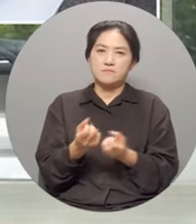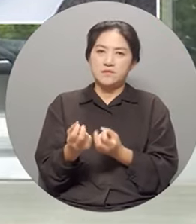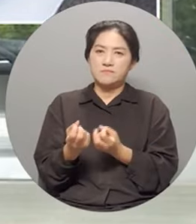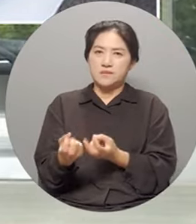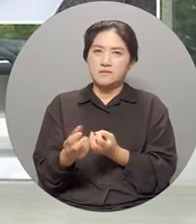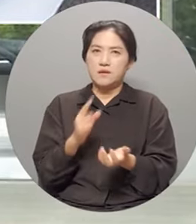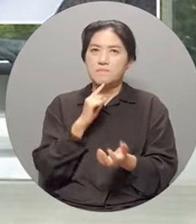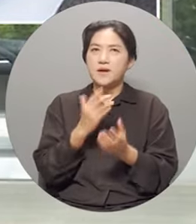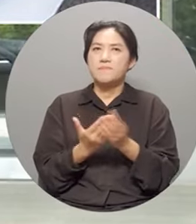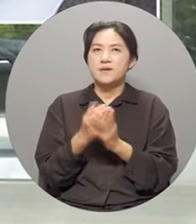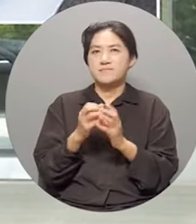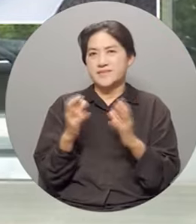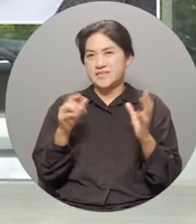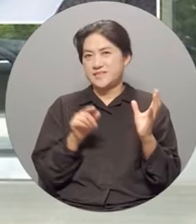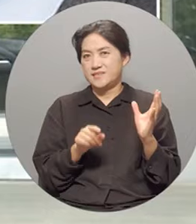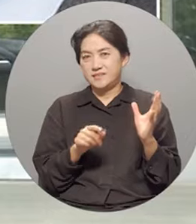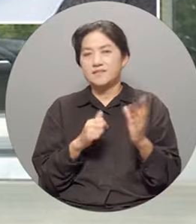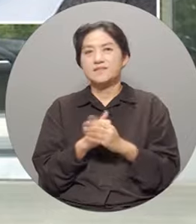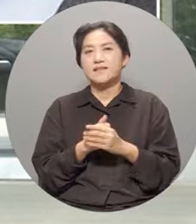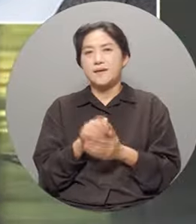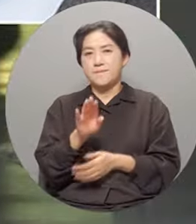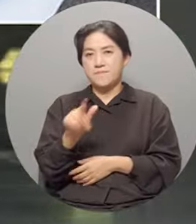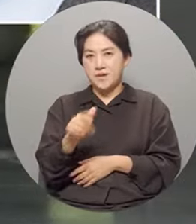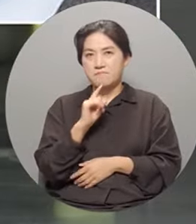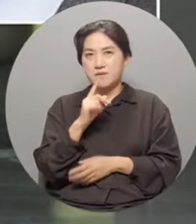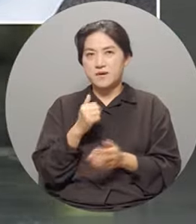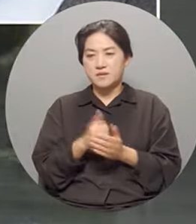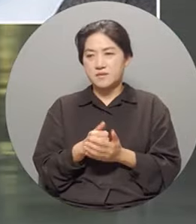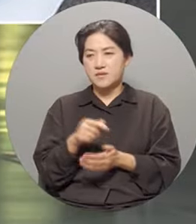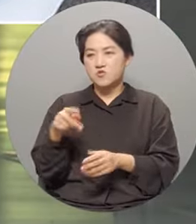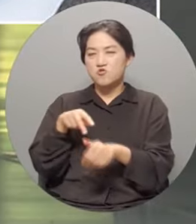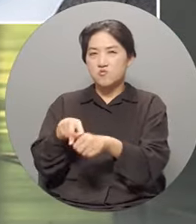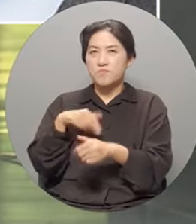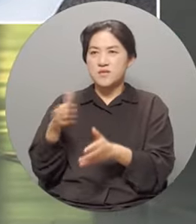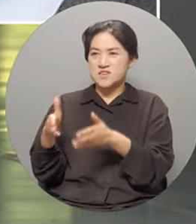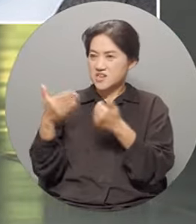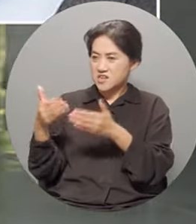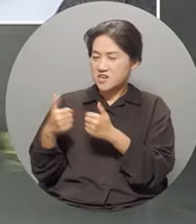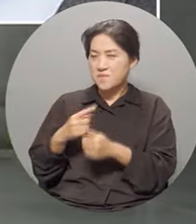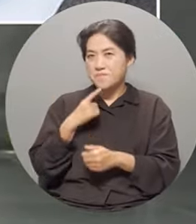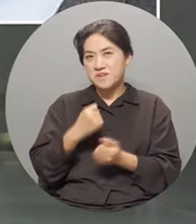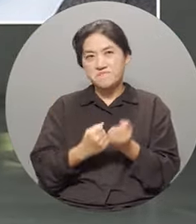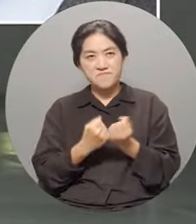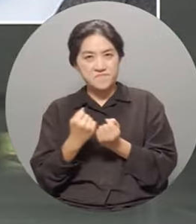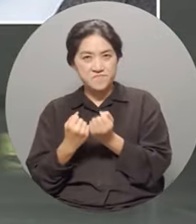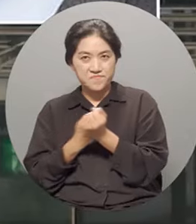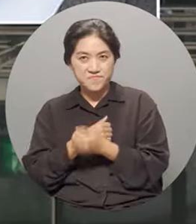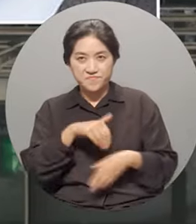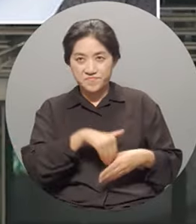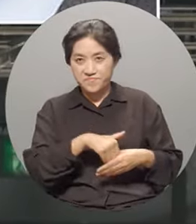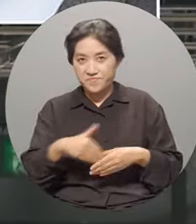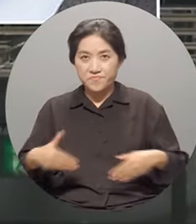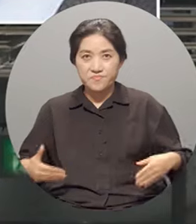논란이 불거진 겁니다. 박 회장은 상대 후보들의 음해성 공격이란 취지로 해명하며 선거를